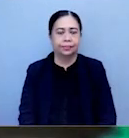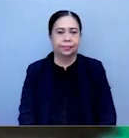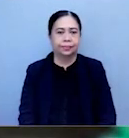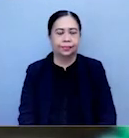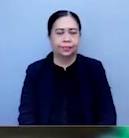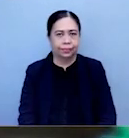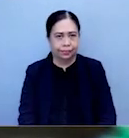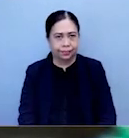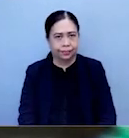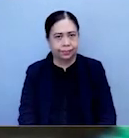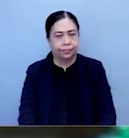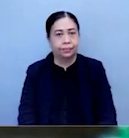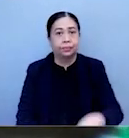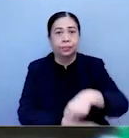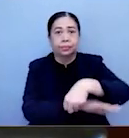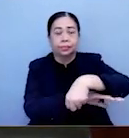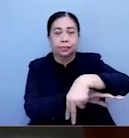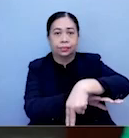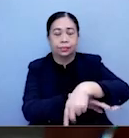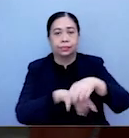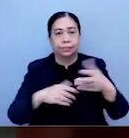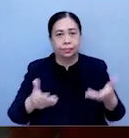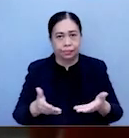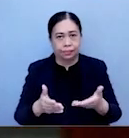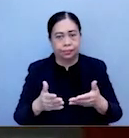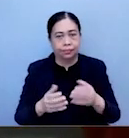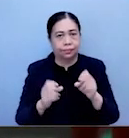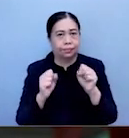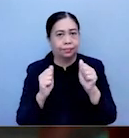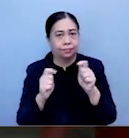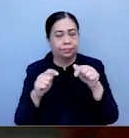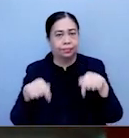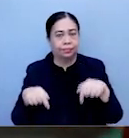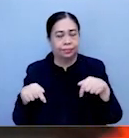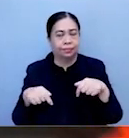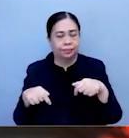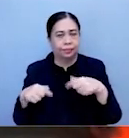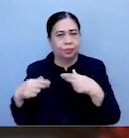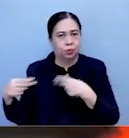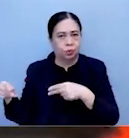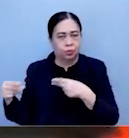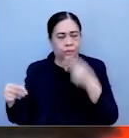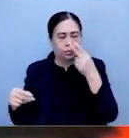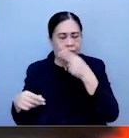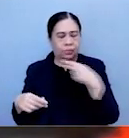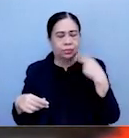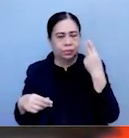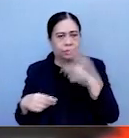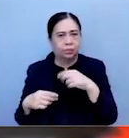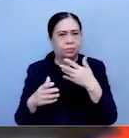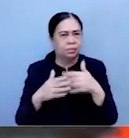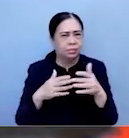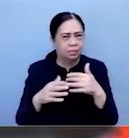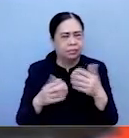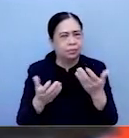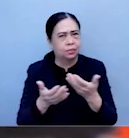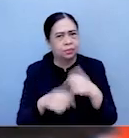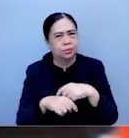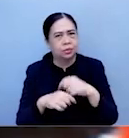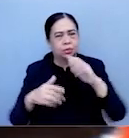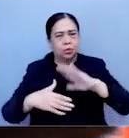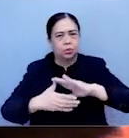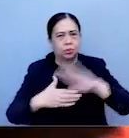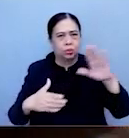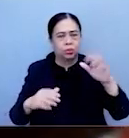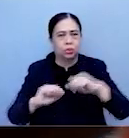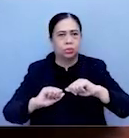Jess, mag-aalas 12 na nga ng hating gabi, araw ng Sabado dito sa Hawaii. At kahit alanganing oras, nagsagawa ng Zoom meeting itong